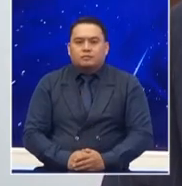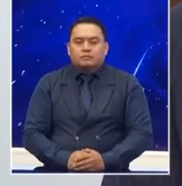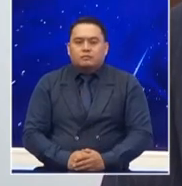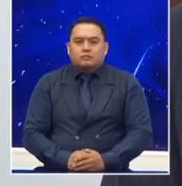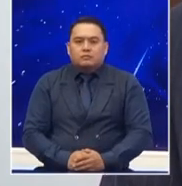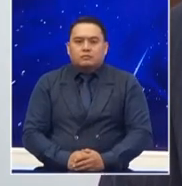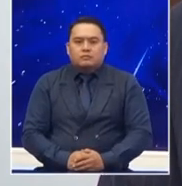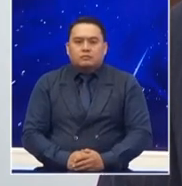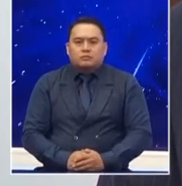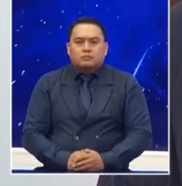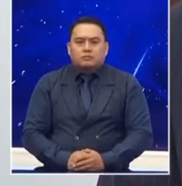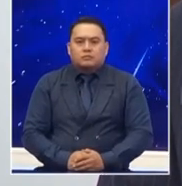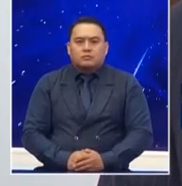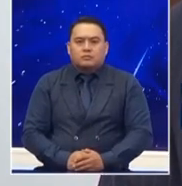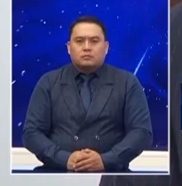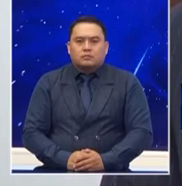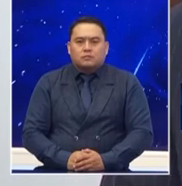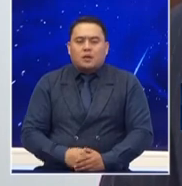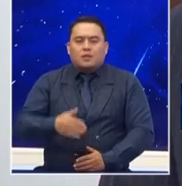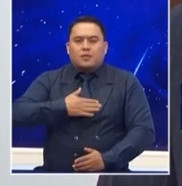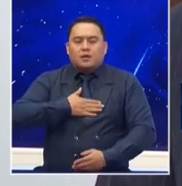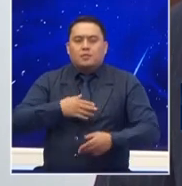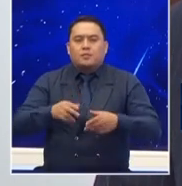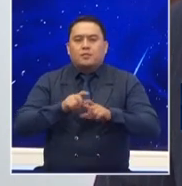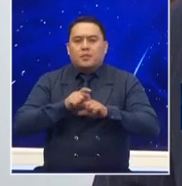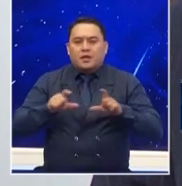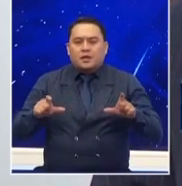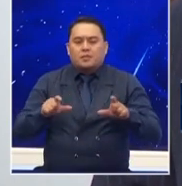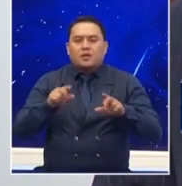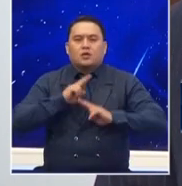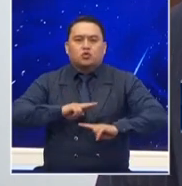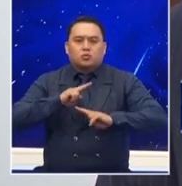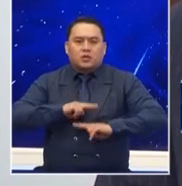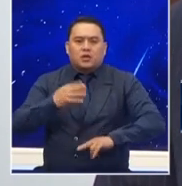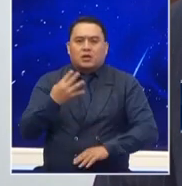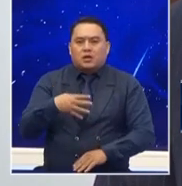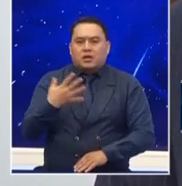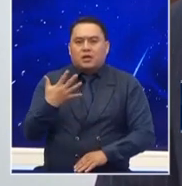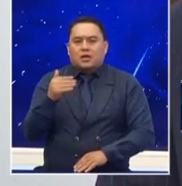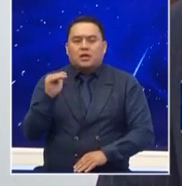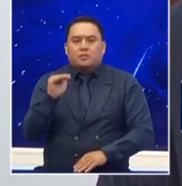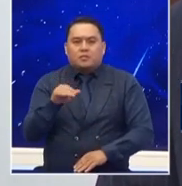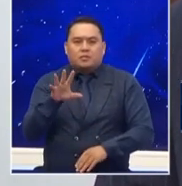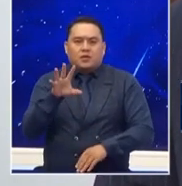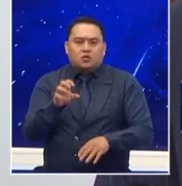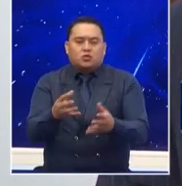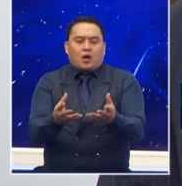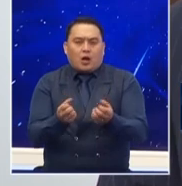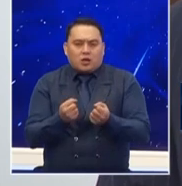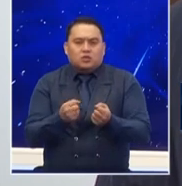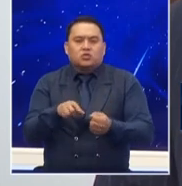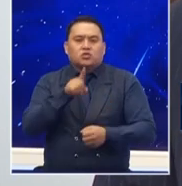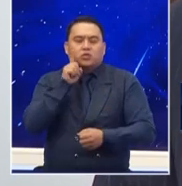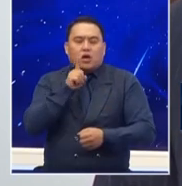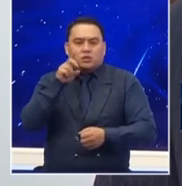Мектепке дейін мекемелерінде кейбіреулері істеді, кейбіреулері істеген жоқ, әлгі 42,500-ін алып отырды. Соған қарамастан жас